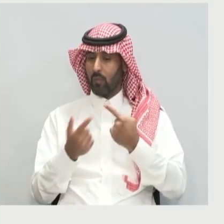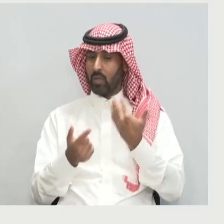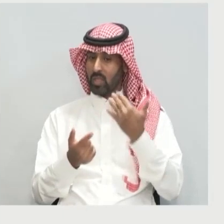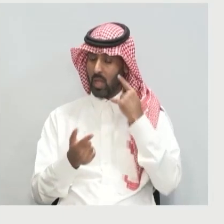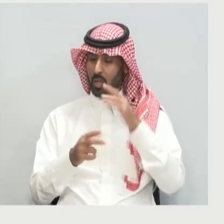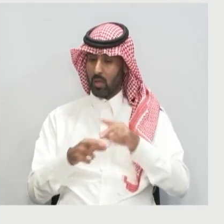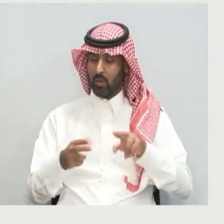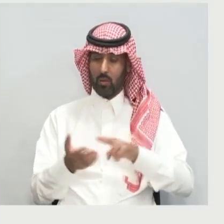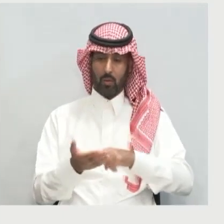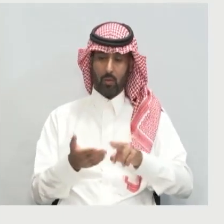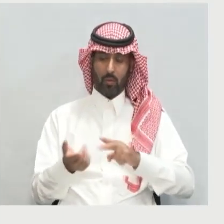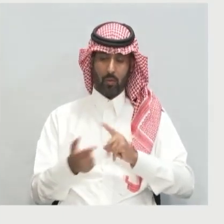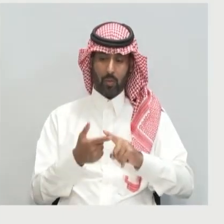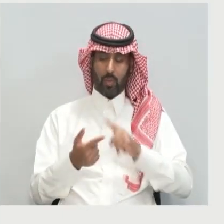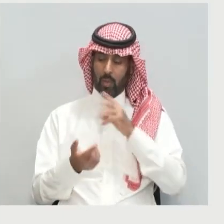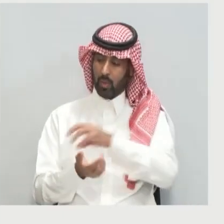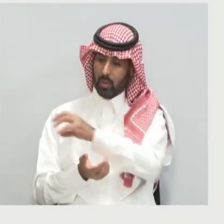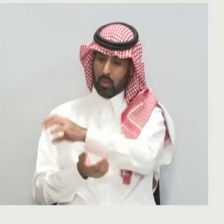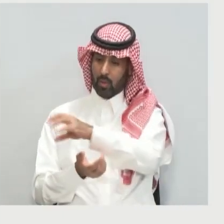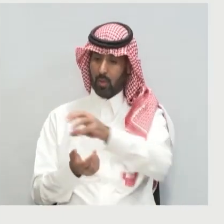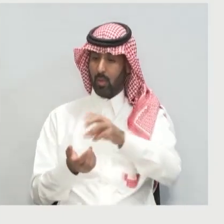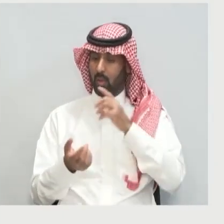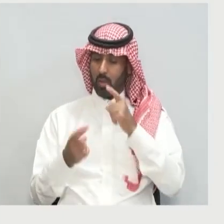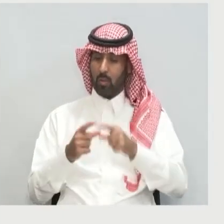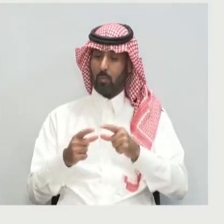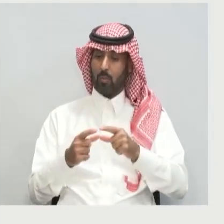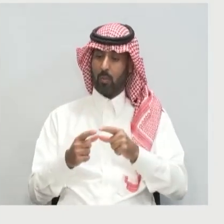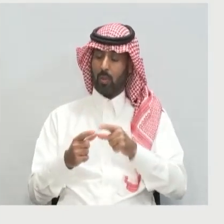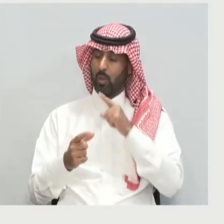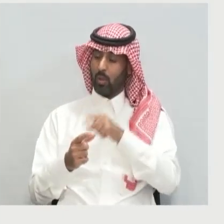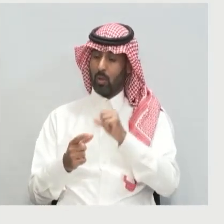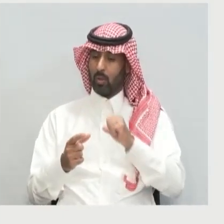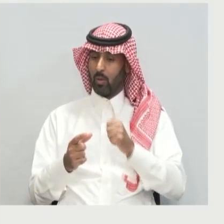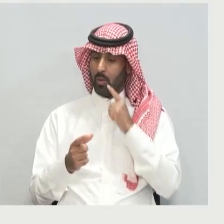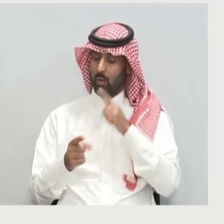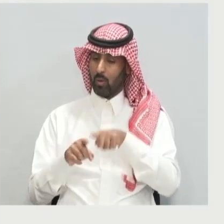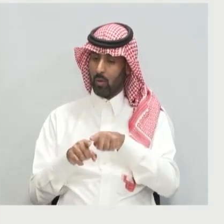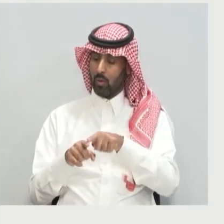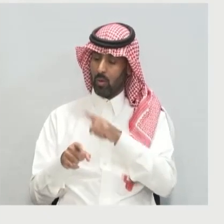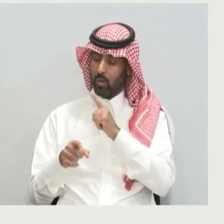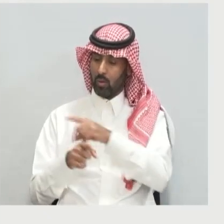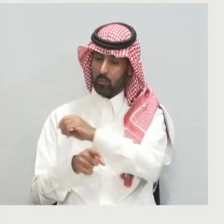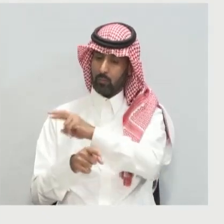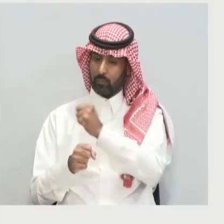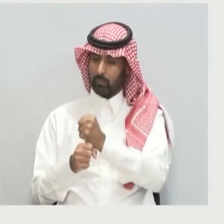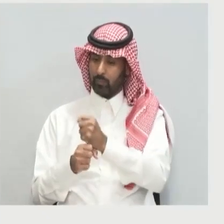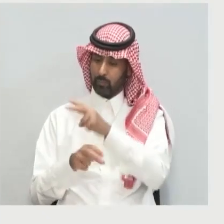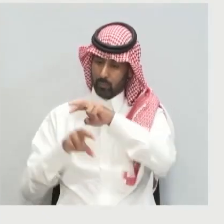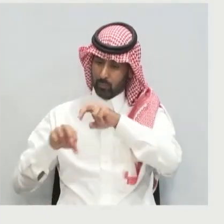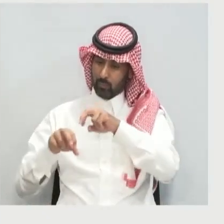وزع الادوار بين افراد المجموعه ولكل عضو دور مختلف في المجموعه